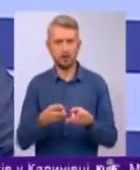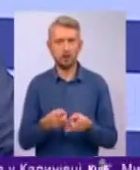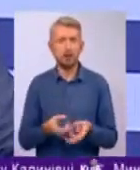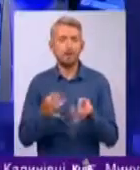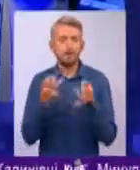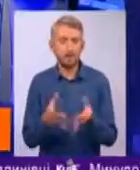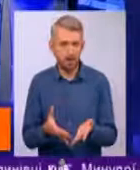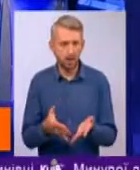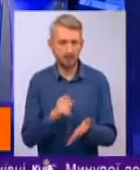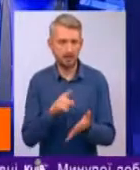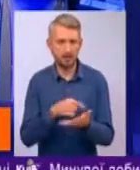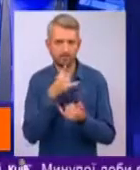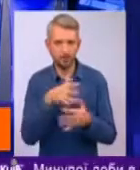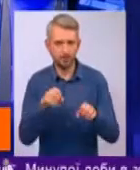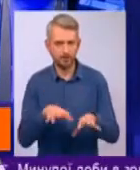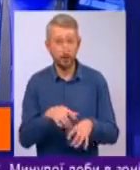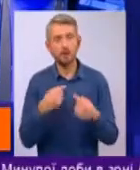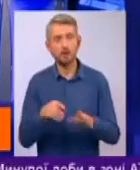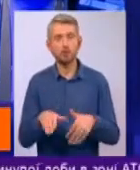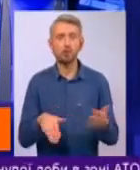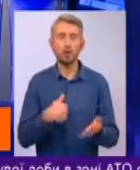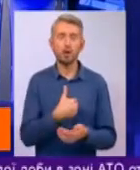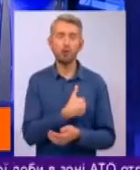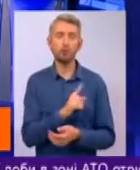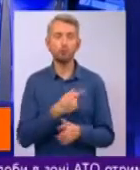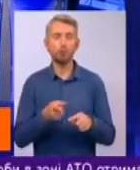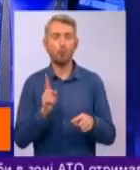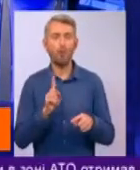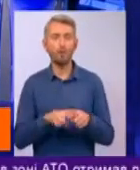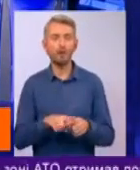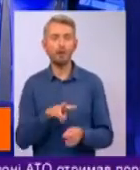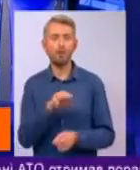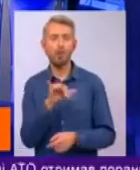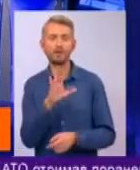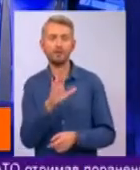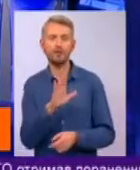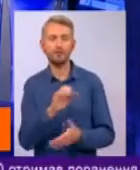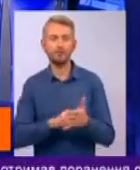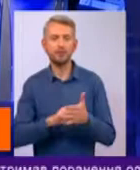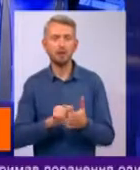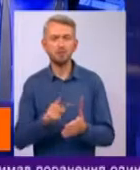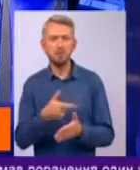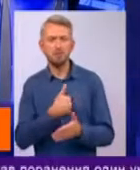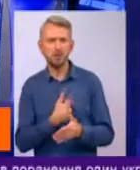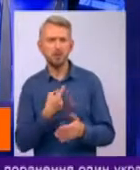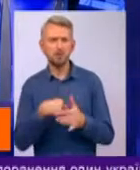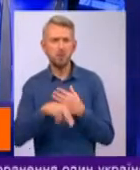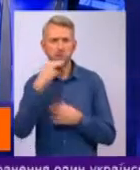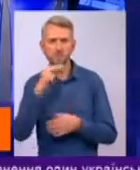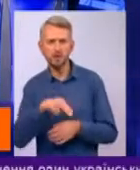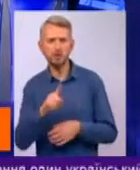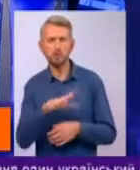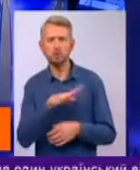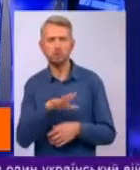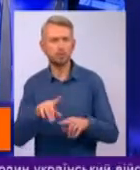банально, да. Але, з іншого боку, я хотів би, щоб оцей мотив, що ми вже там винні в чомусь, щоб він не